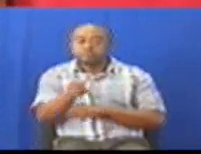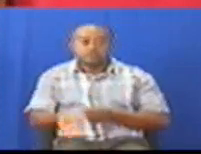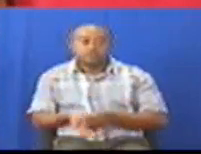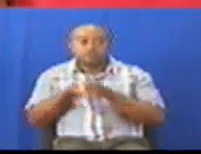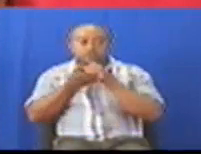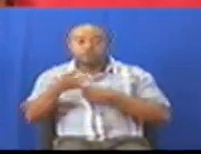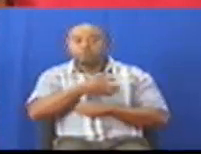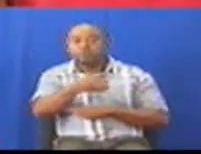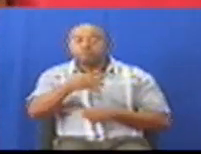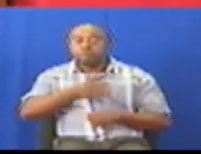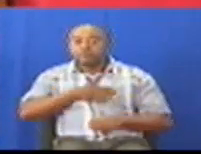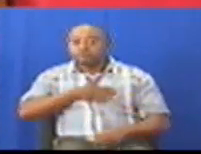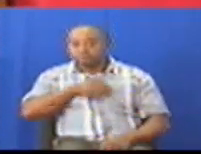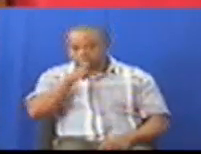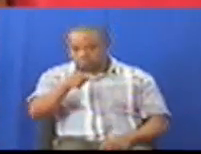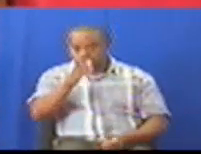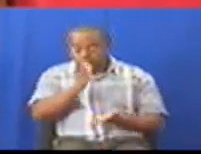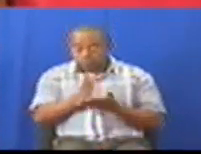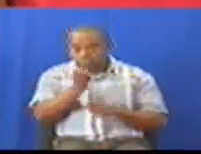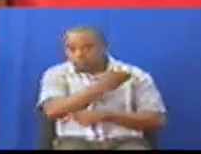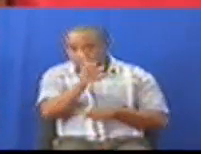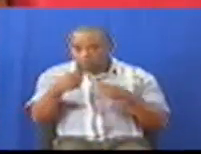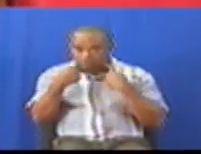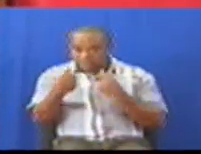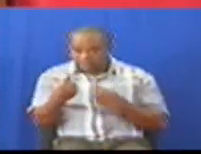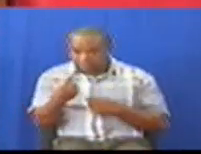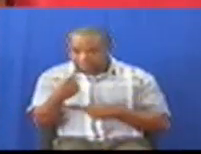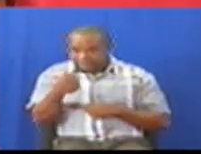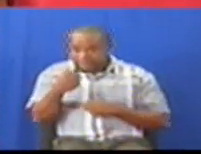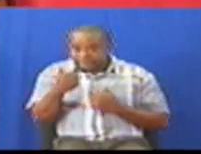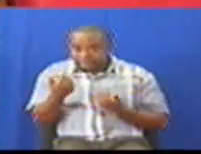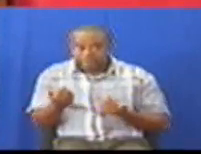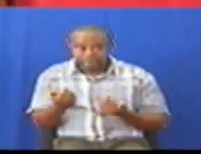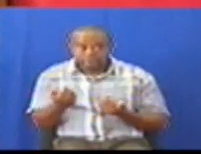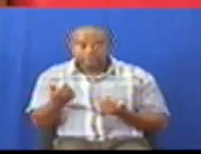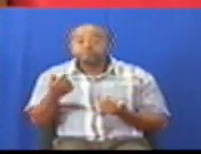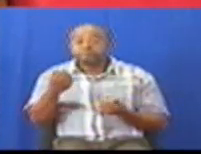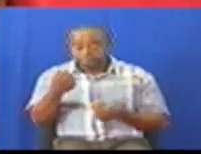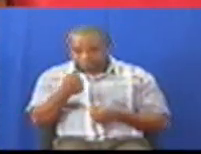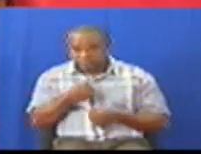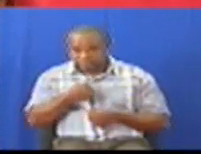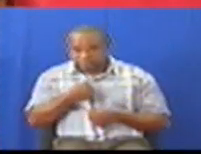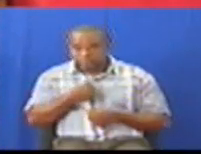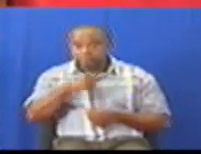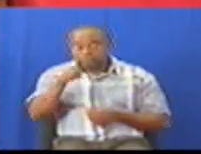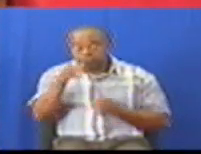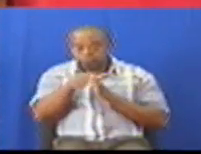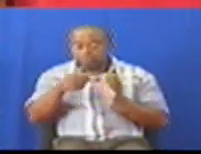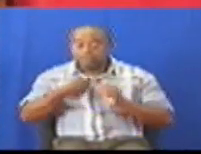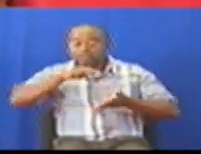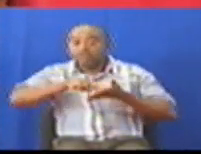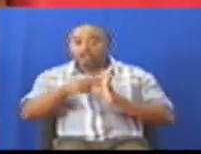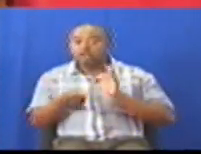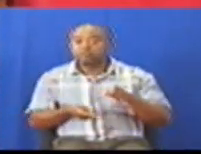wetu, na kwa kweli wengine wamesema na mimi nitakuwa nimekosa fadhila kama sitatambua miradi ile ya mkakati